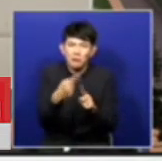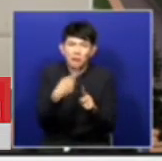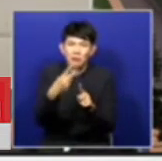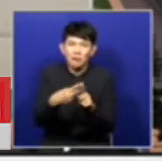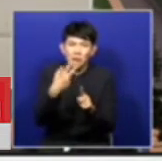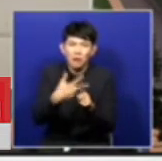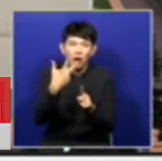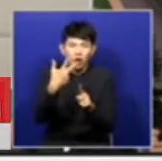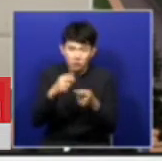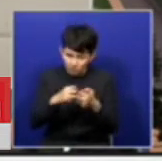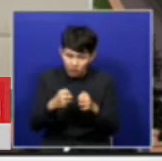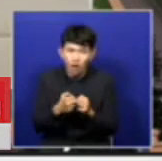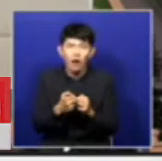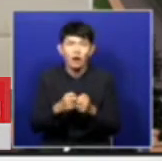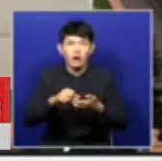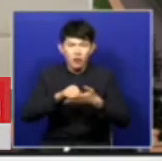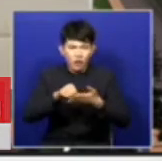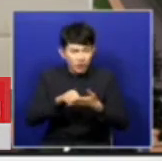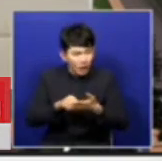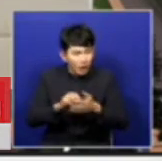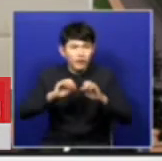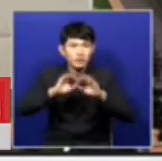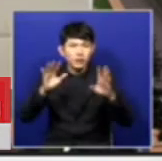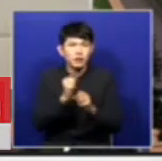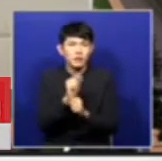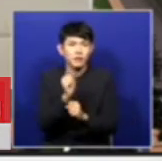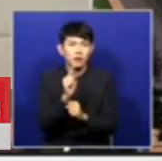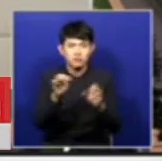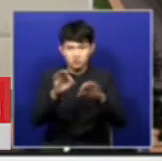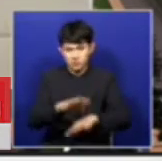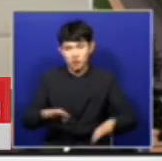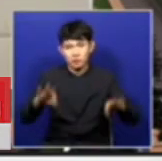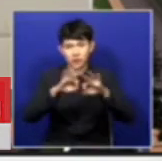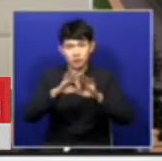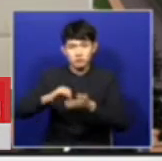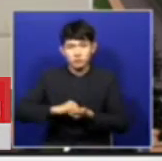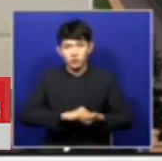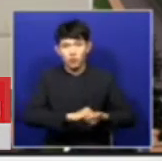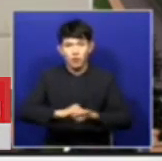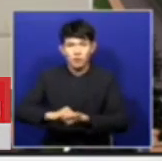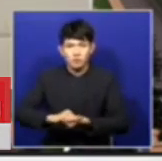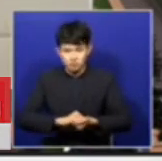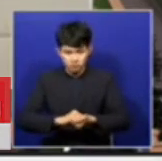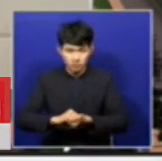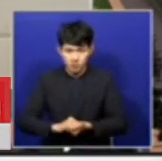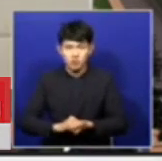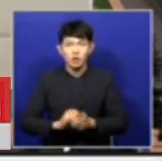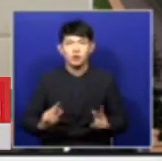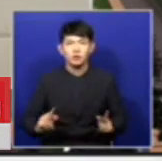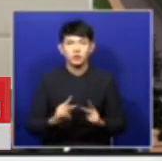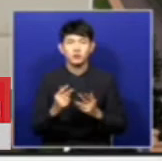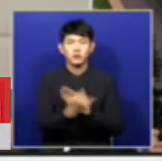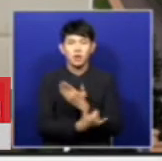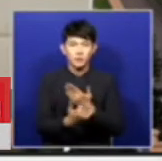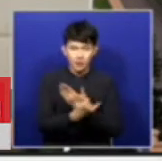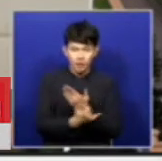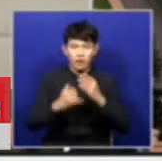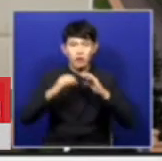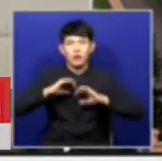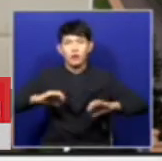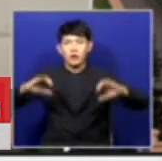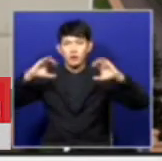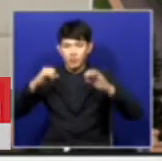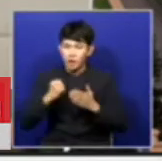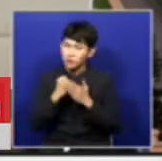ญหาให้มันมีรูปธรรมที่จับต้องได้เนี่ยจำเป็นจะต้องใช้ความร่วมมือระหว่างประเทศผ่านทางกระทรวงการต่างประเทศผ่านทางรัฐบาลอันนี้